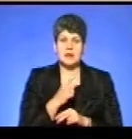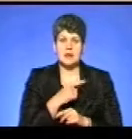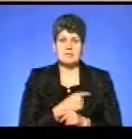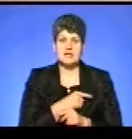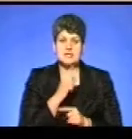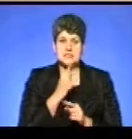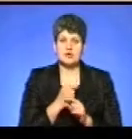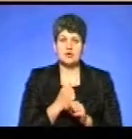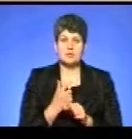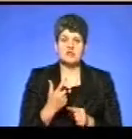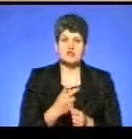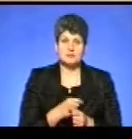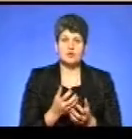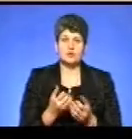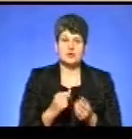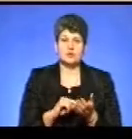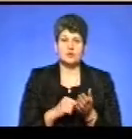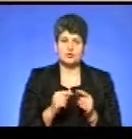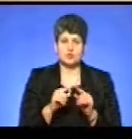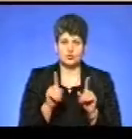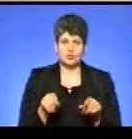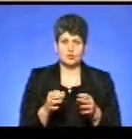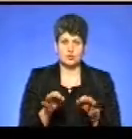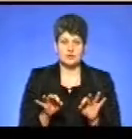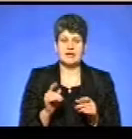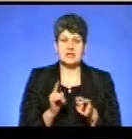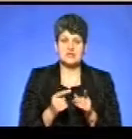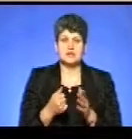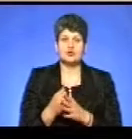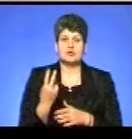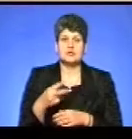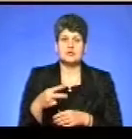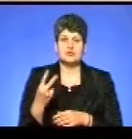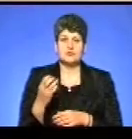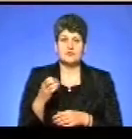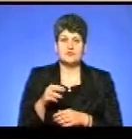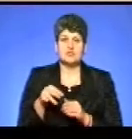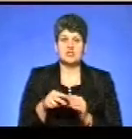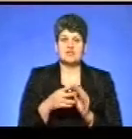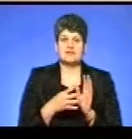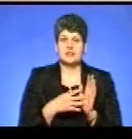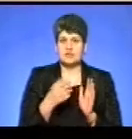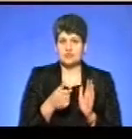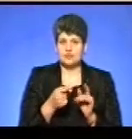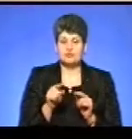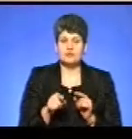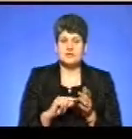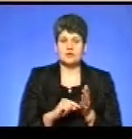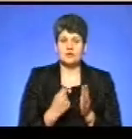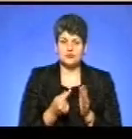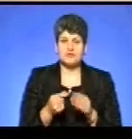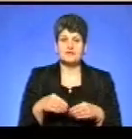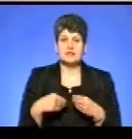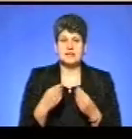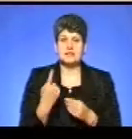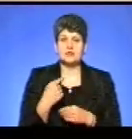робила щеплення, отримала довідку допуск, яка є дійсна до 22 січня 2019 року, тому що така довідка допуск